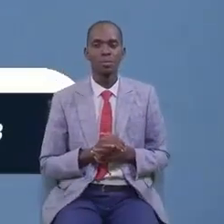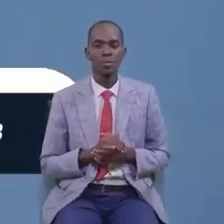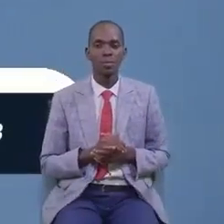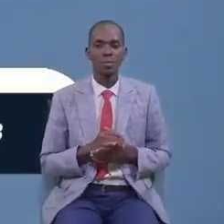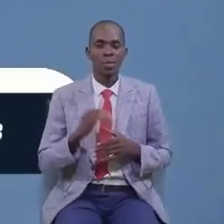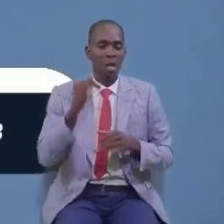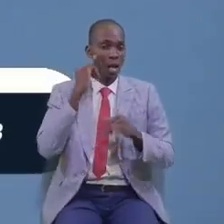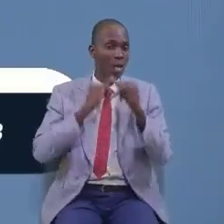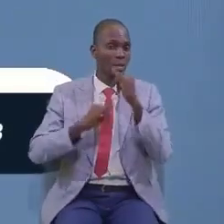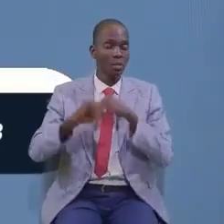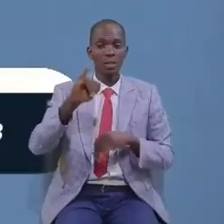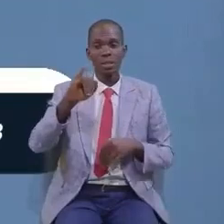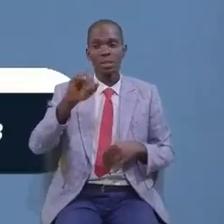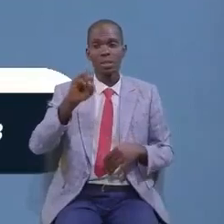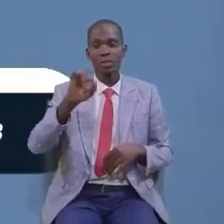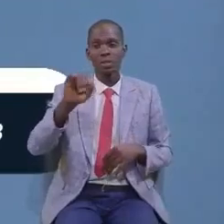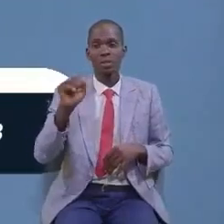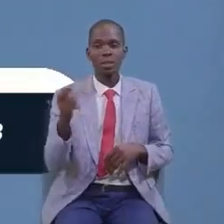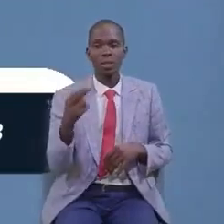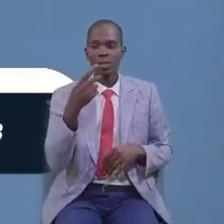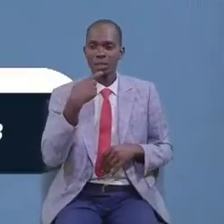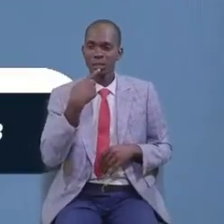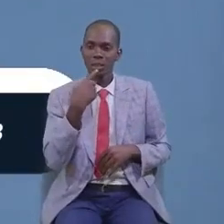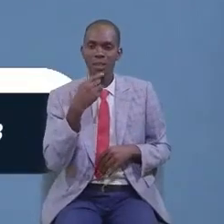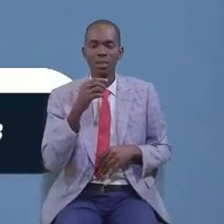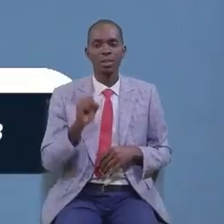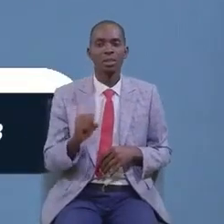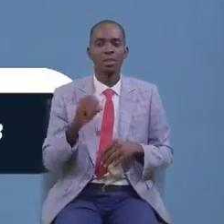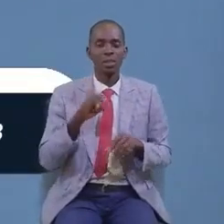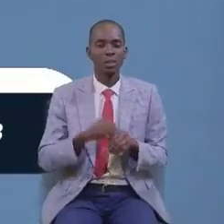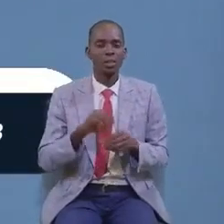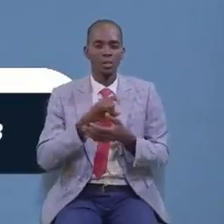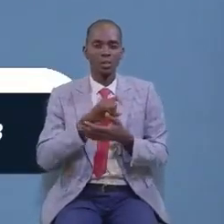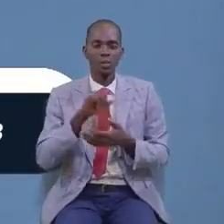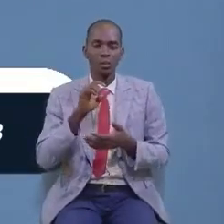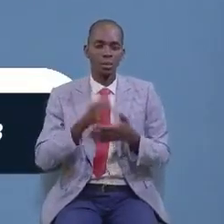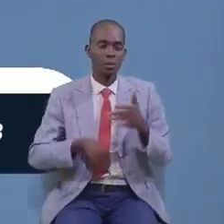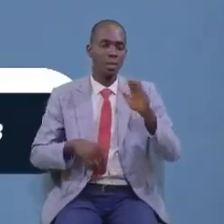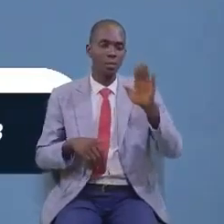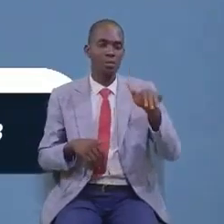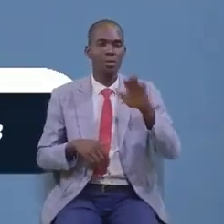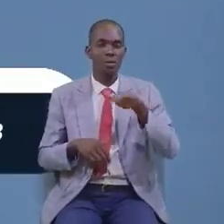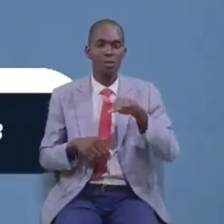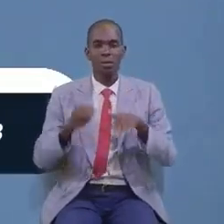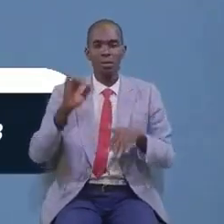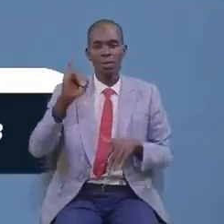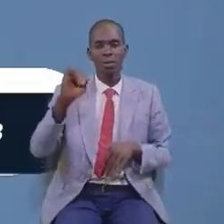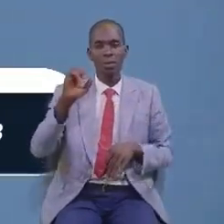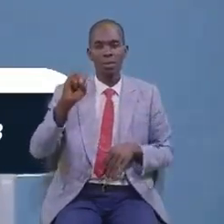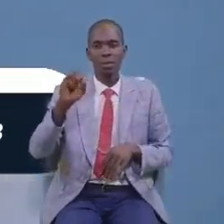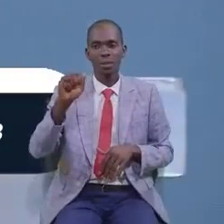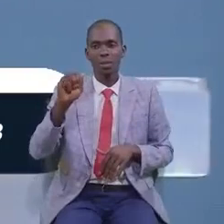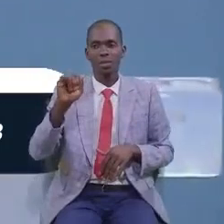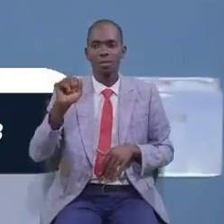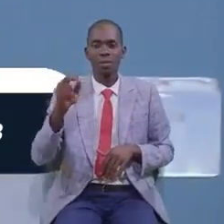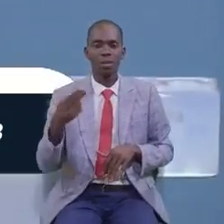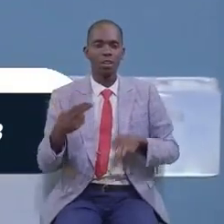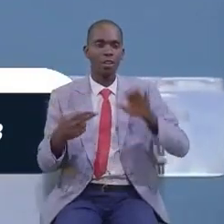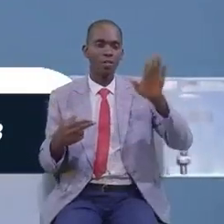it tells us, నేను మరలా చెప్తూ ఉన్నాడు ఆయన మనతో. Chapter 55, ఆయన మనకు దాన్ని గుర్తు చేస్తున్నాడు. He's telling us from